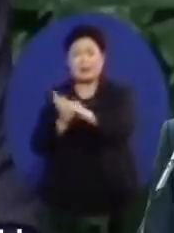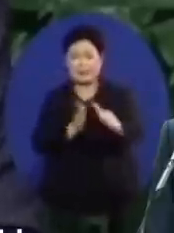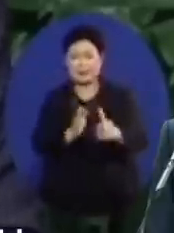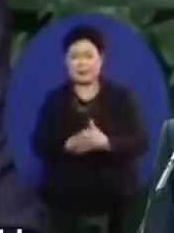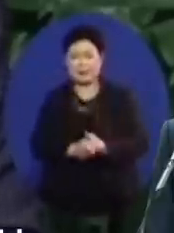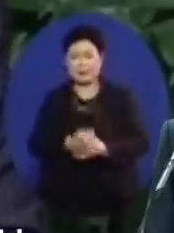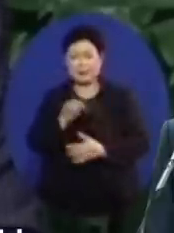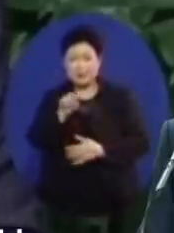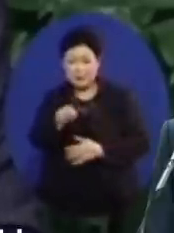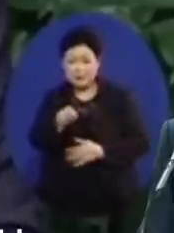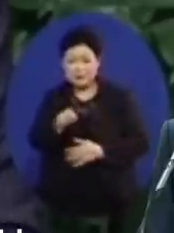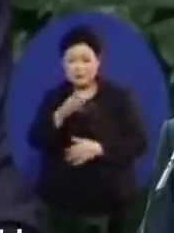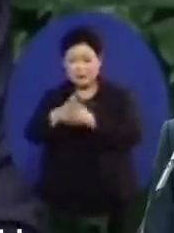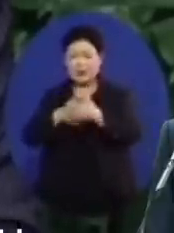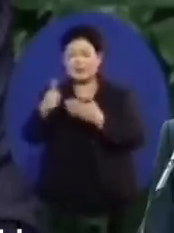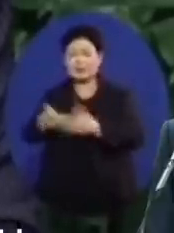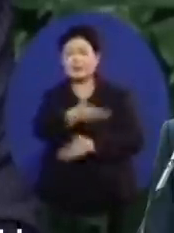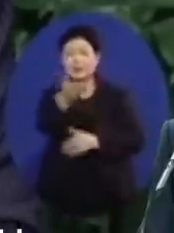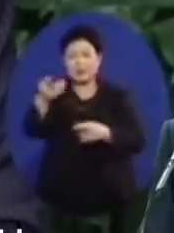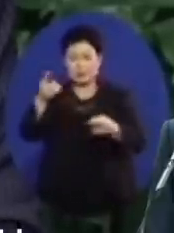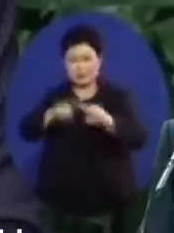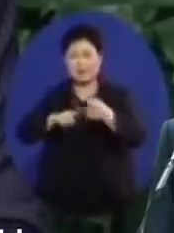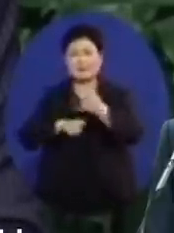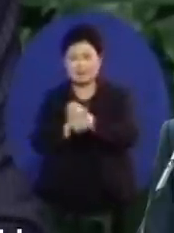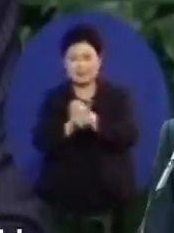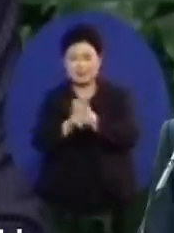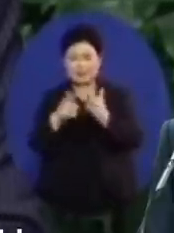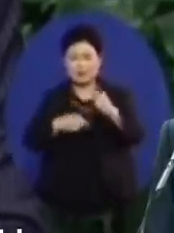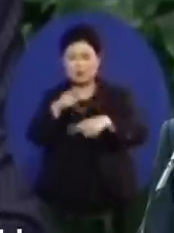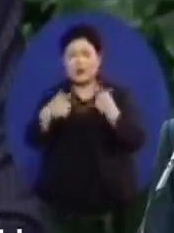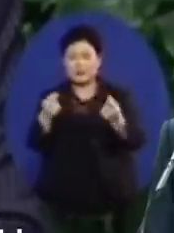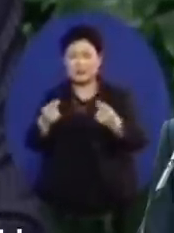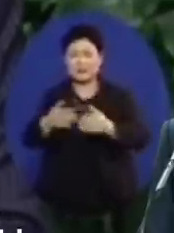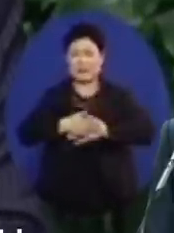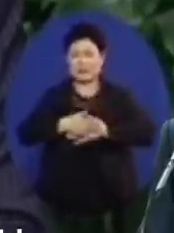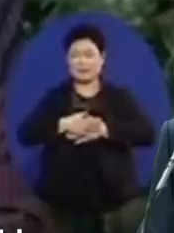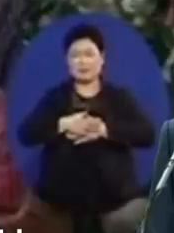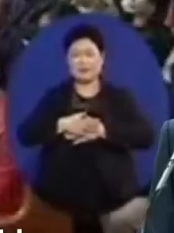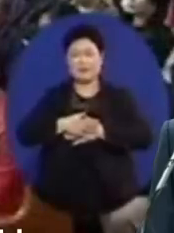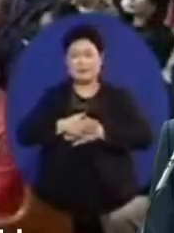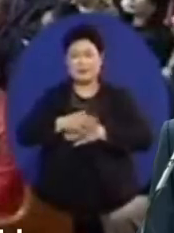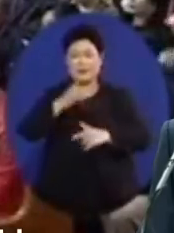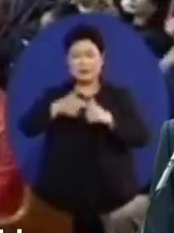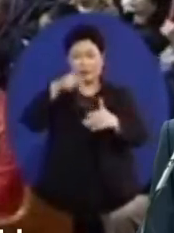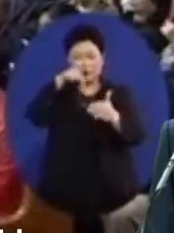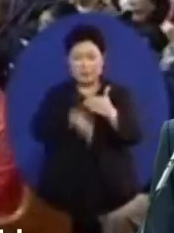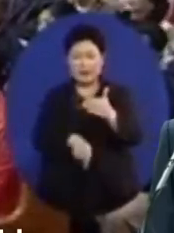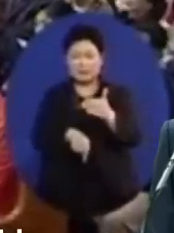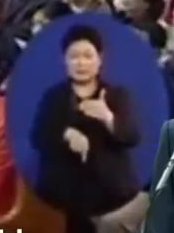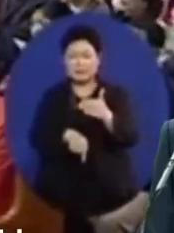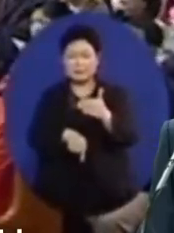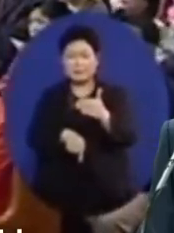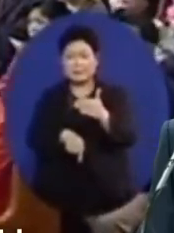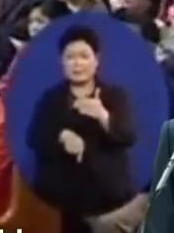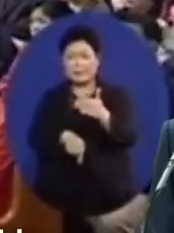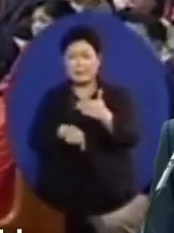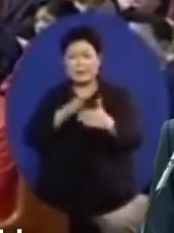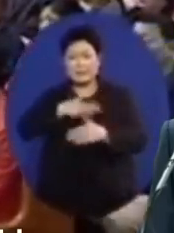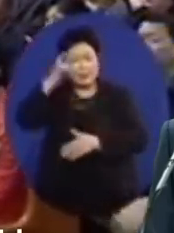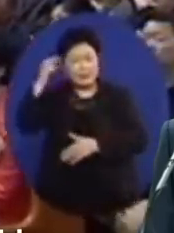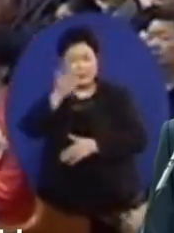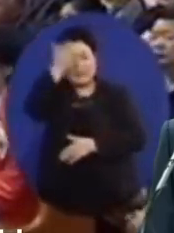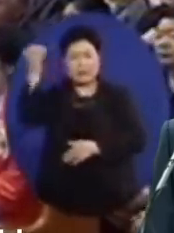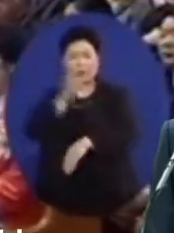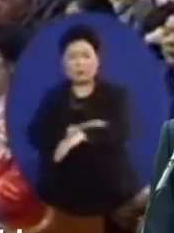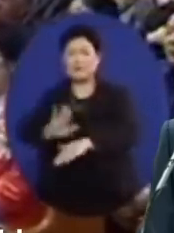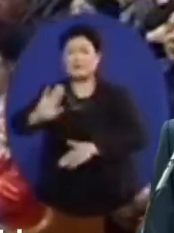그것이 하나님이 여러분에 대한 뜻인 것입니다. 따라 말씀하세요. 나는 예수님 안에서 내 영혼이